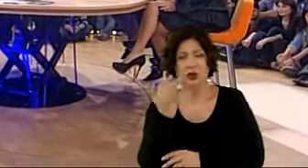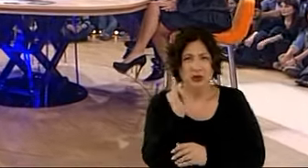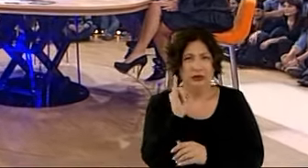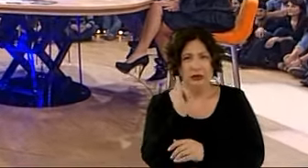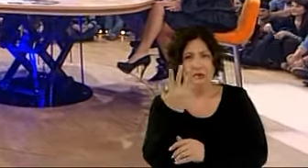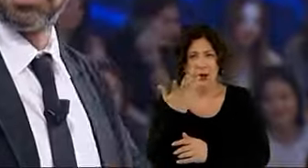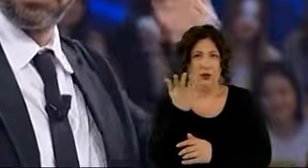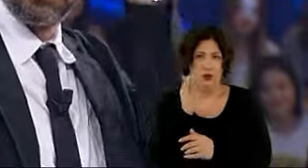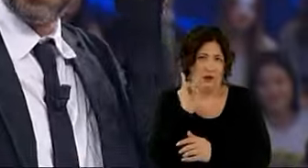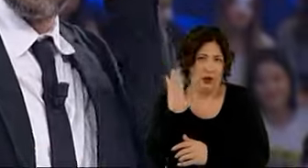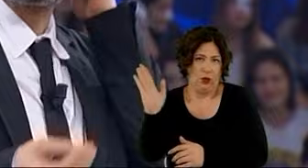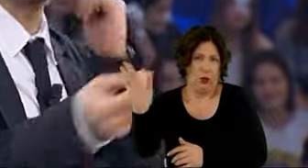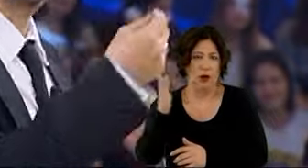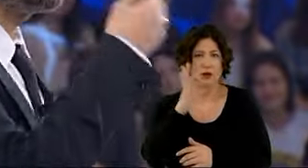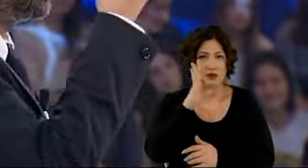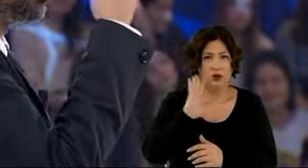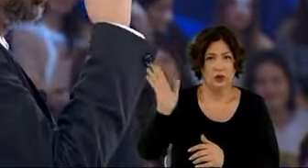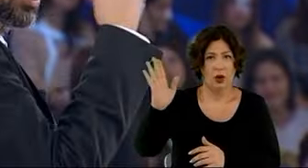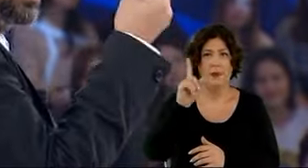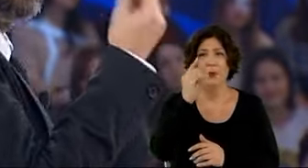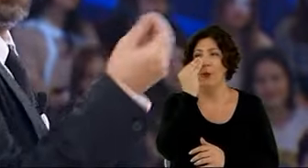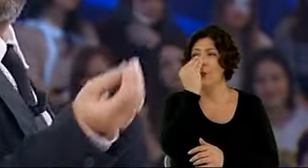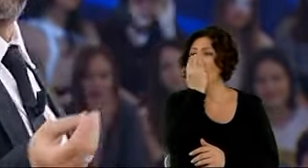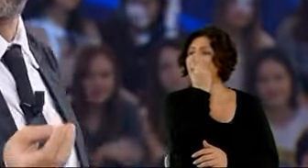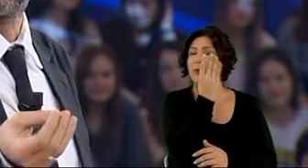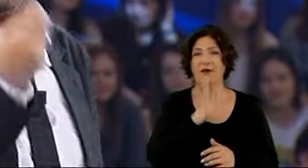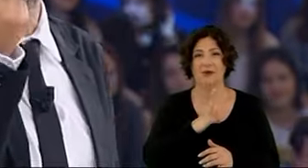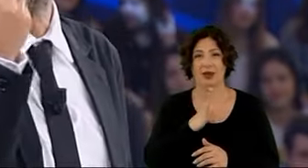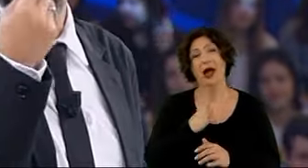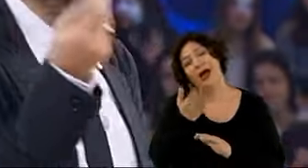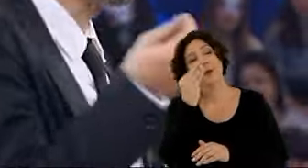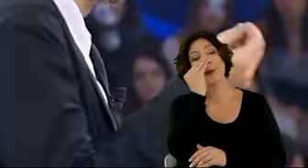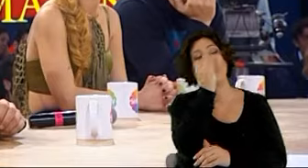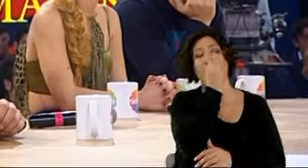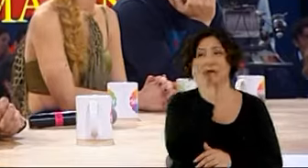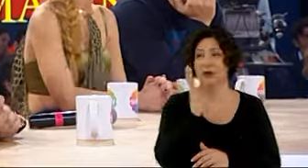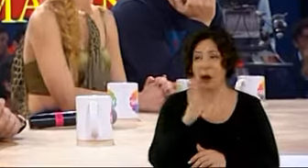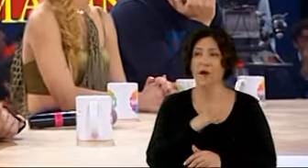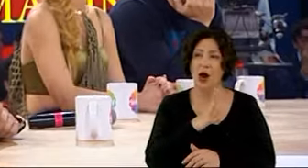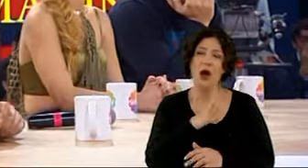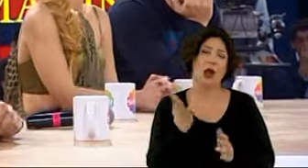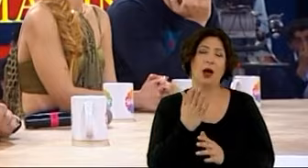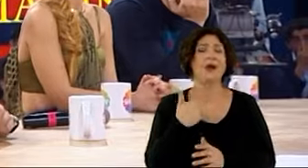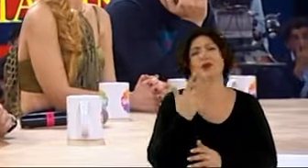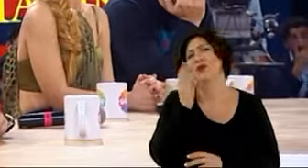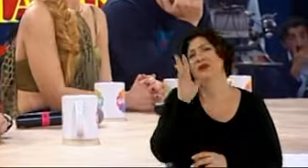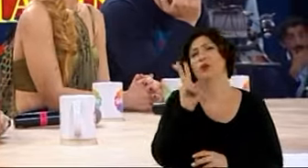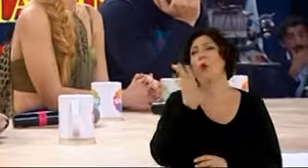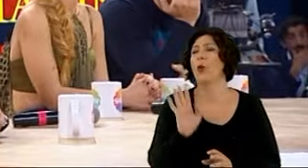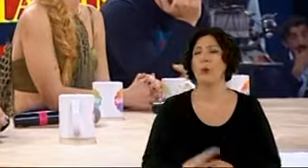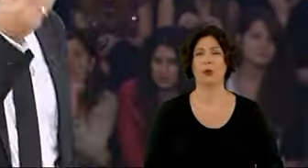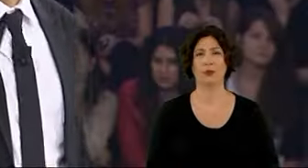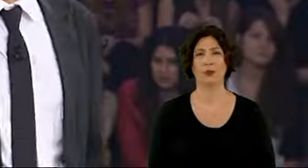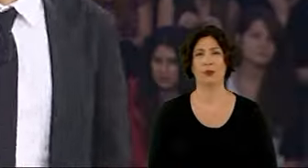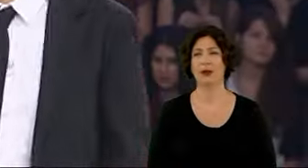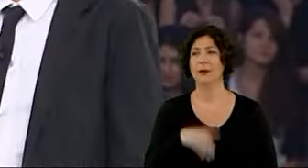çişe gittikleri, anladın mı? Yani eskiden çünkü bir burun pudralama falan vardı kadın. Hadi gel, hala var o. Var mı? Evet. Ben çok görmüyorum.